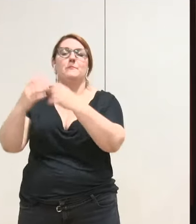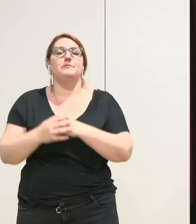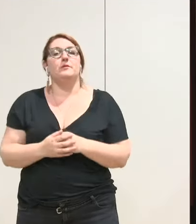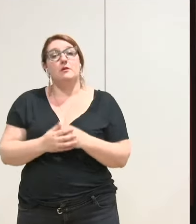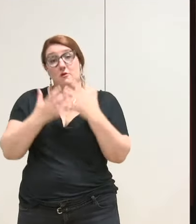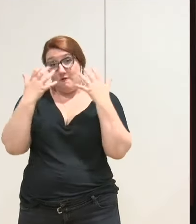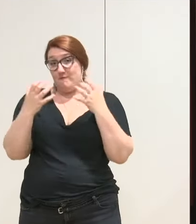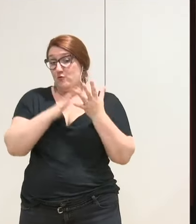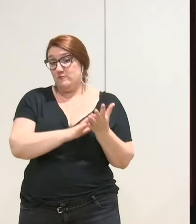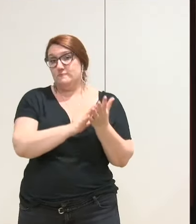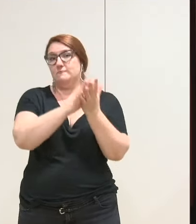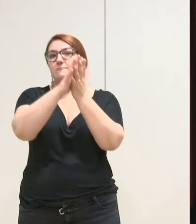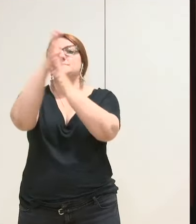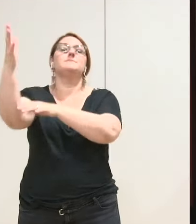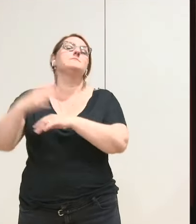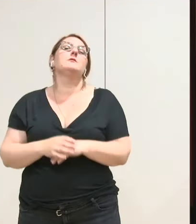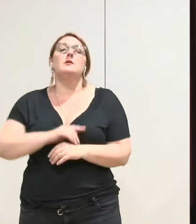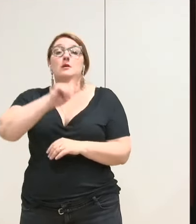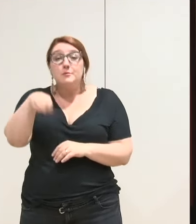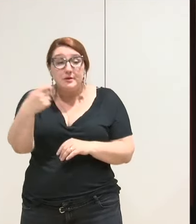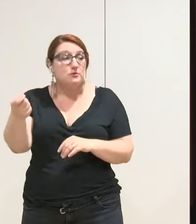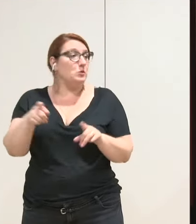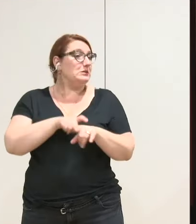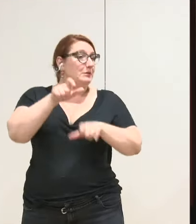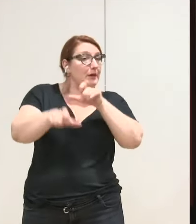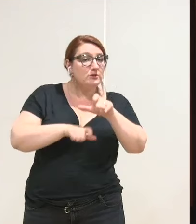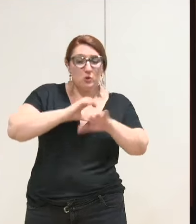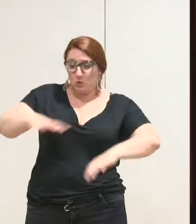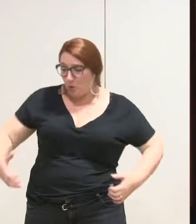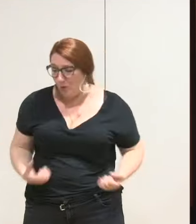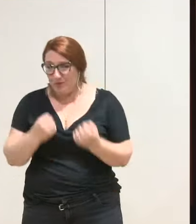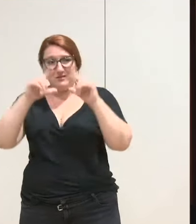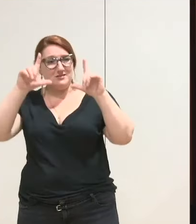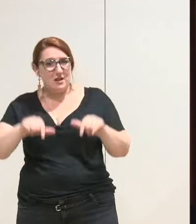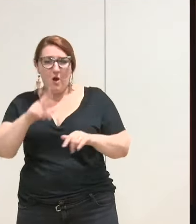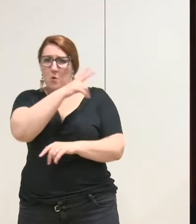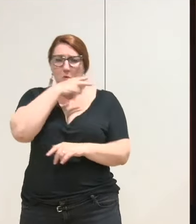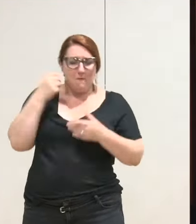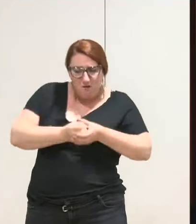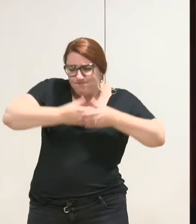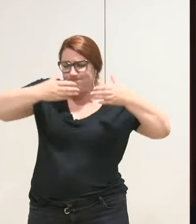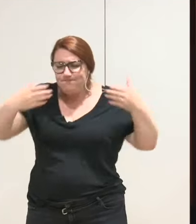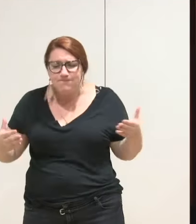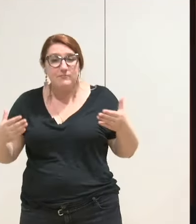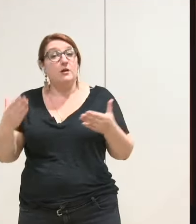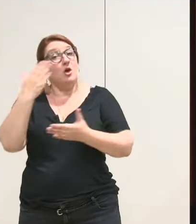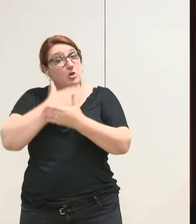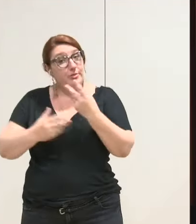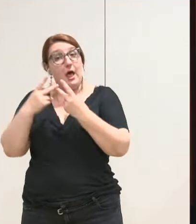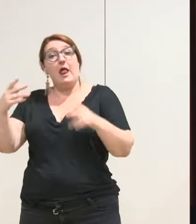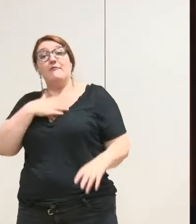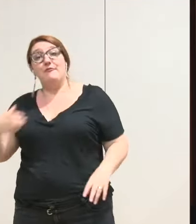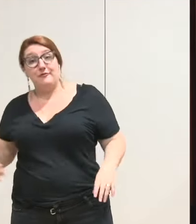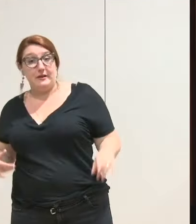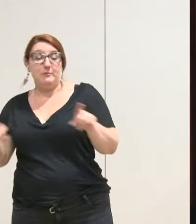extrêmement fourni en moyen humain en compétenence tant au sein de la ville qu'au sein du CCS qui